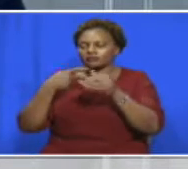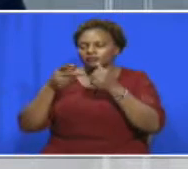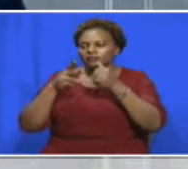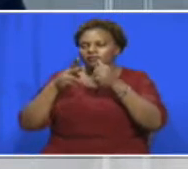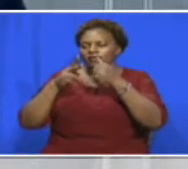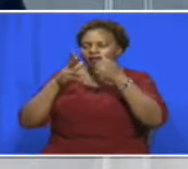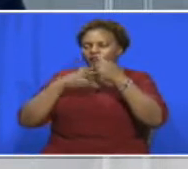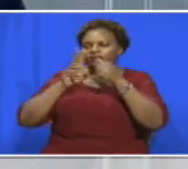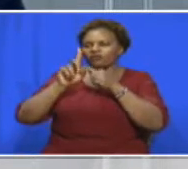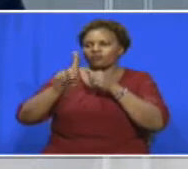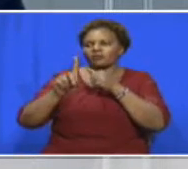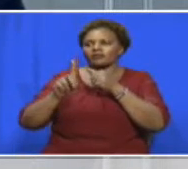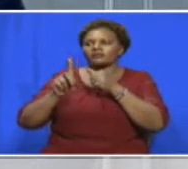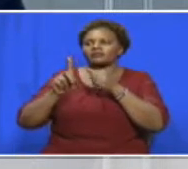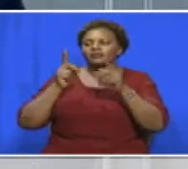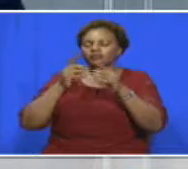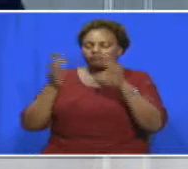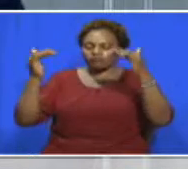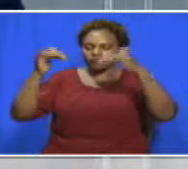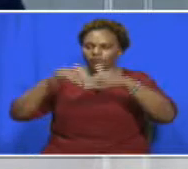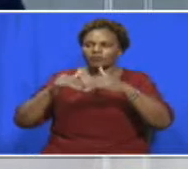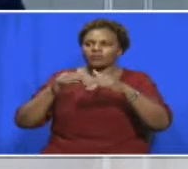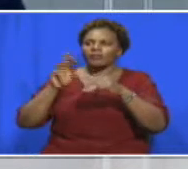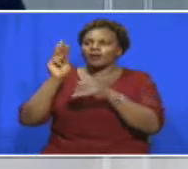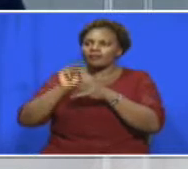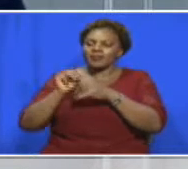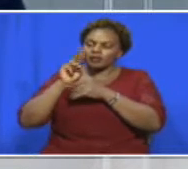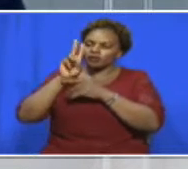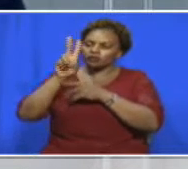267,571 katika vipimo vya jumla ya